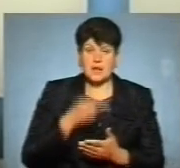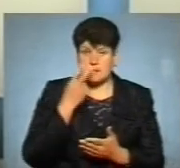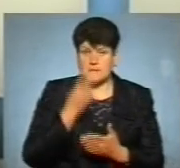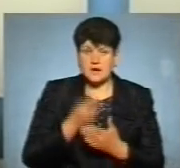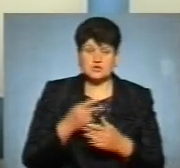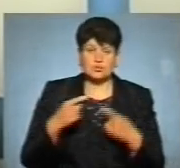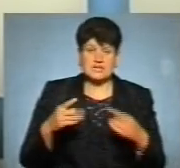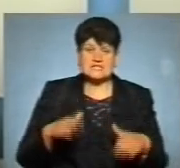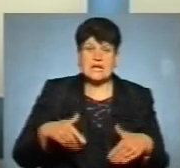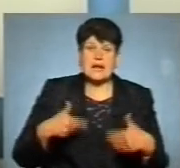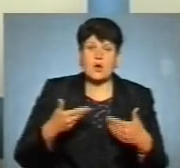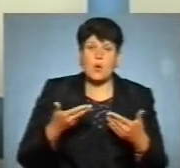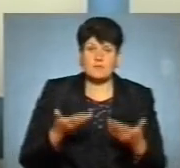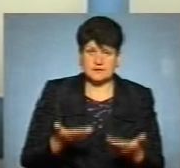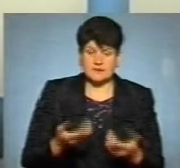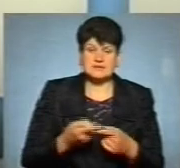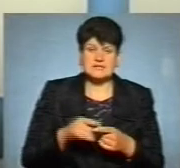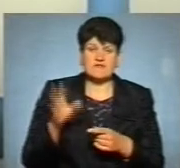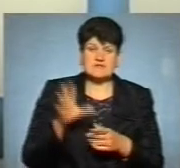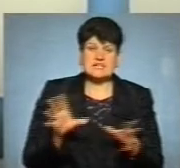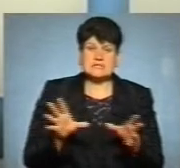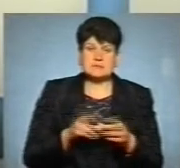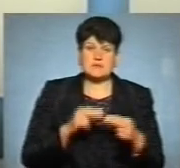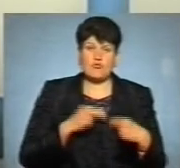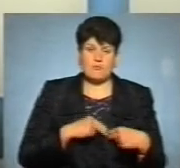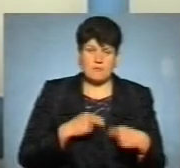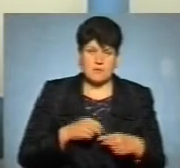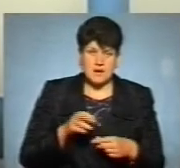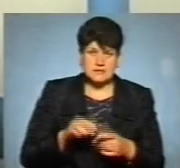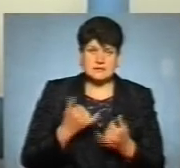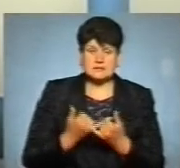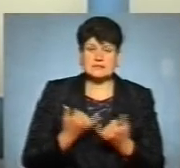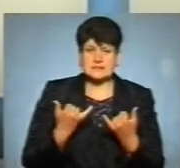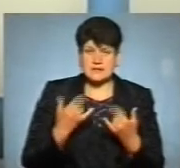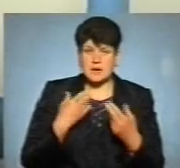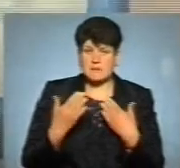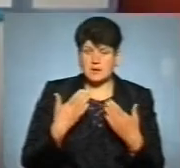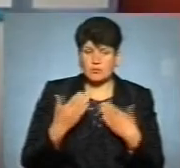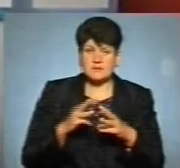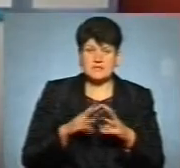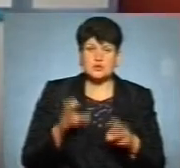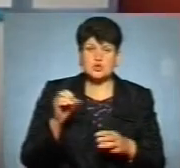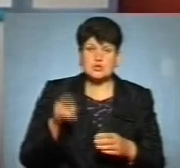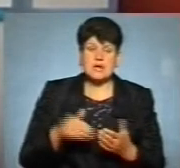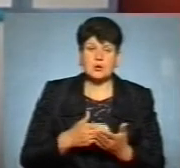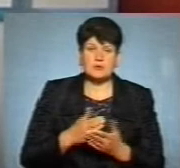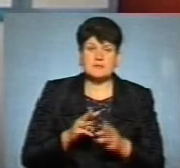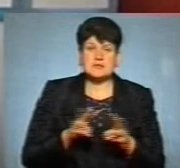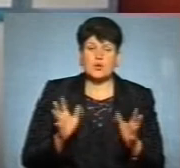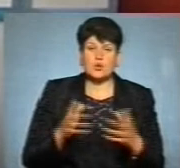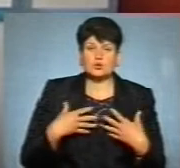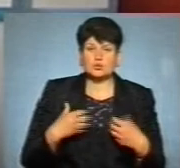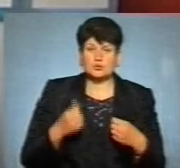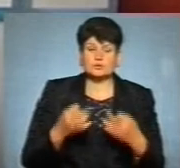різні рекомендації, це йде все співпраці. Зараз тривають перемовини між Міністерством соціальної політики і Міністерством охорони здоров'я щодо